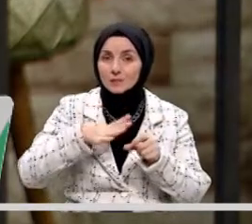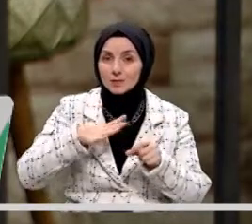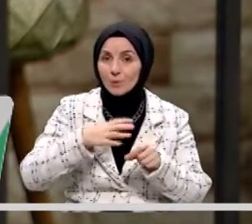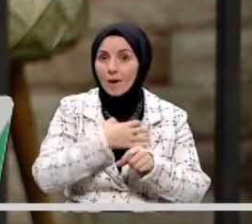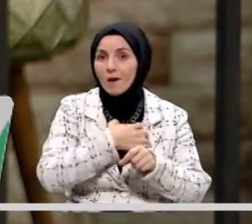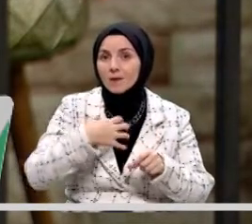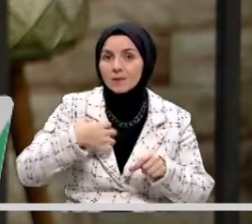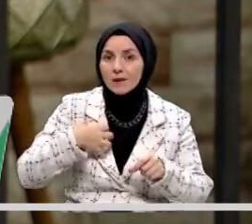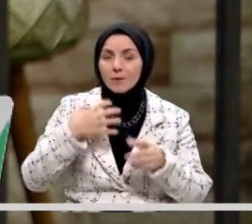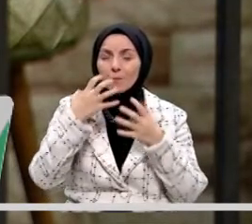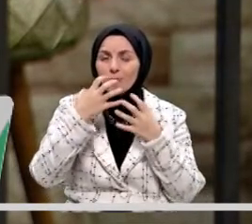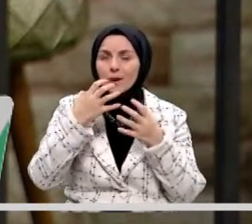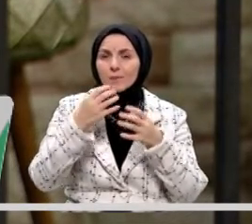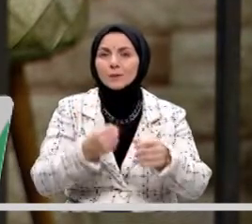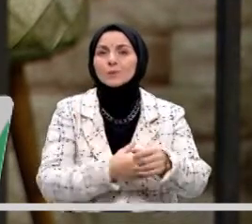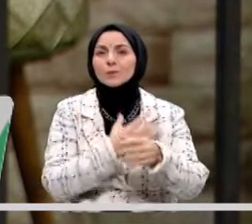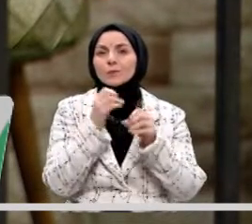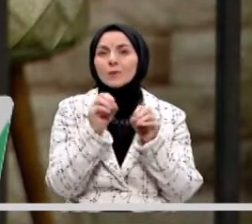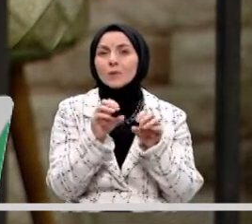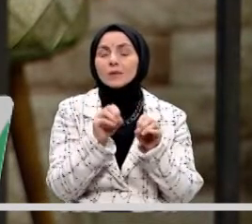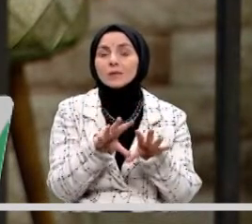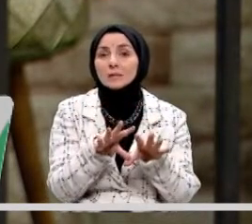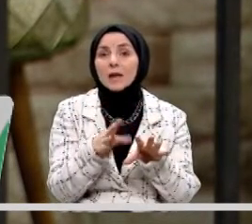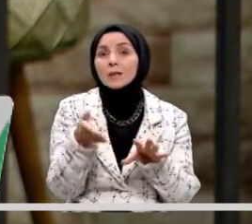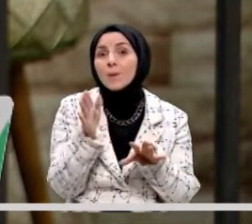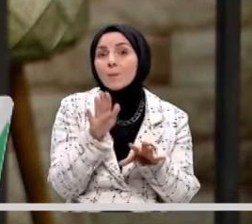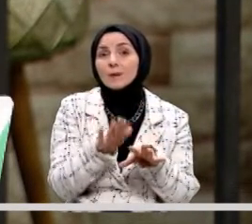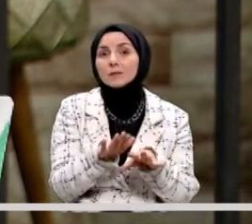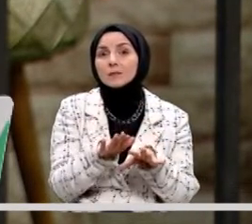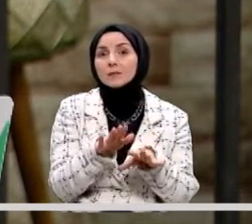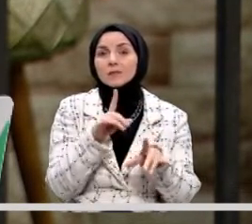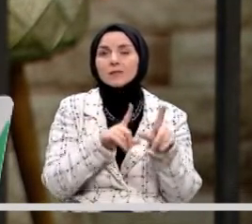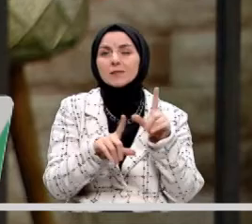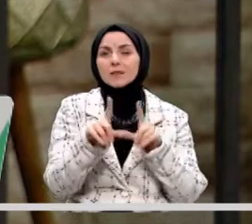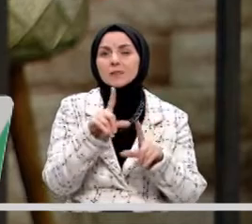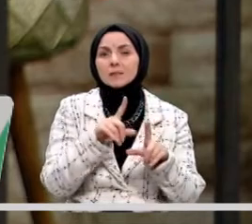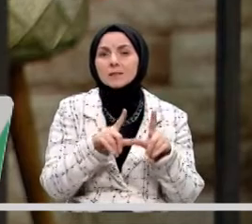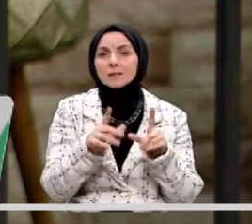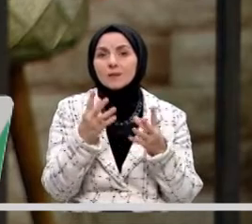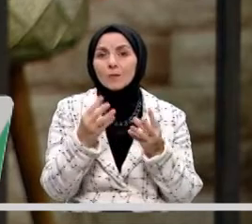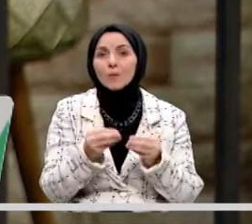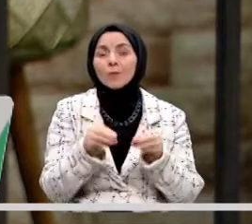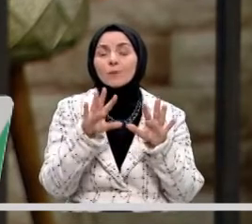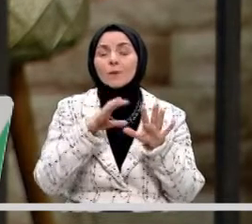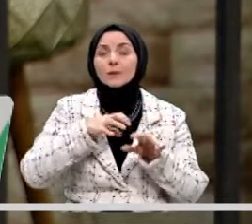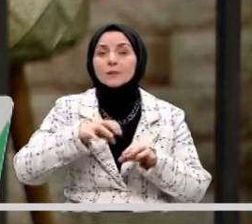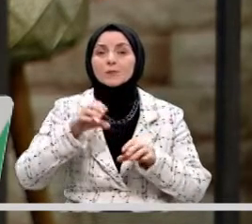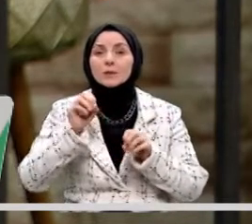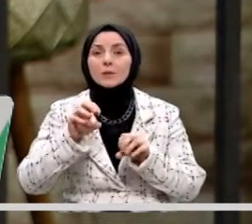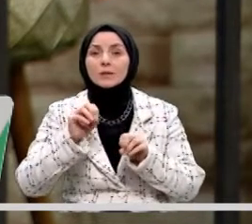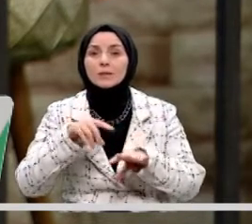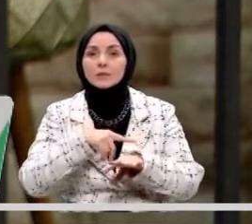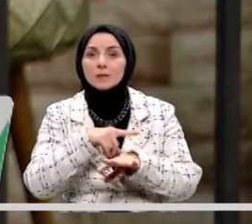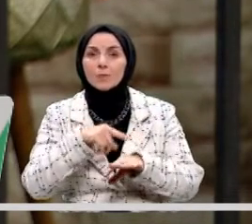merhamet duygusunu öğretirken acziyeti ve başkalarının ihtiyaçlarının olmama kısmını da öğrettiğinde şöyle